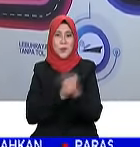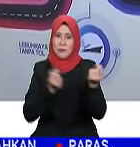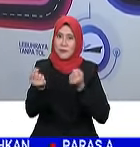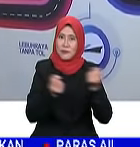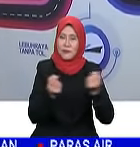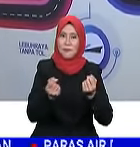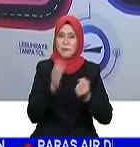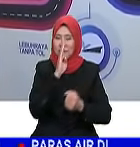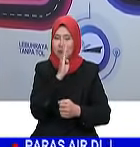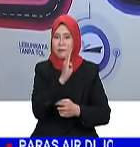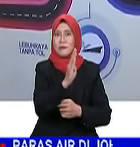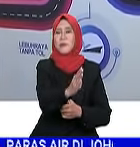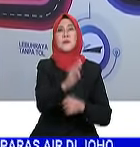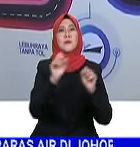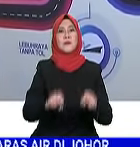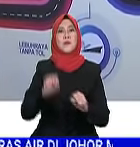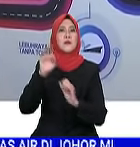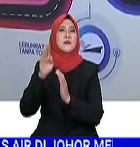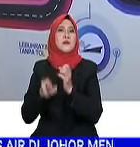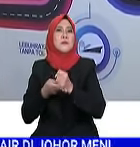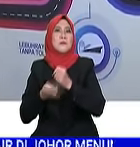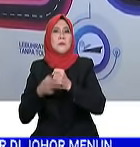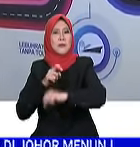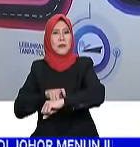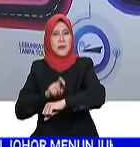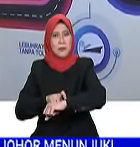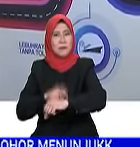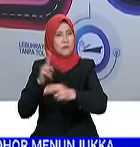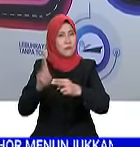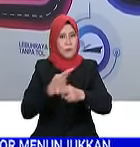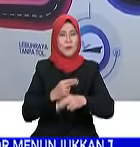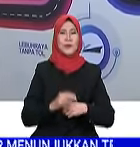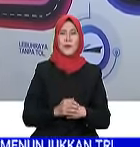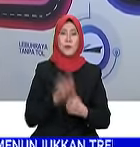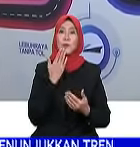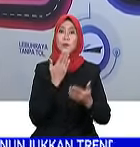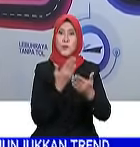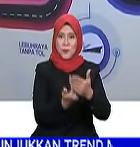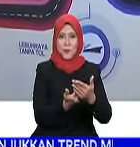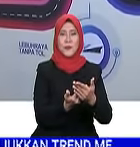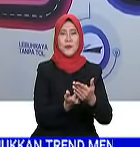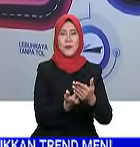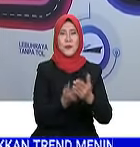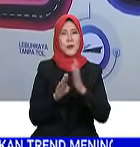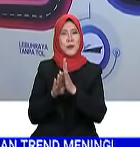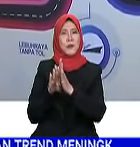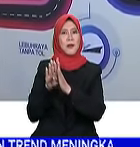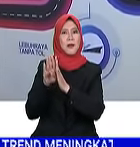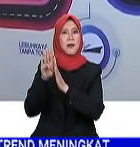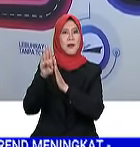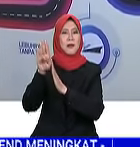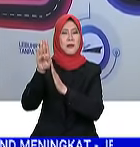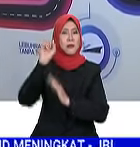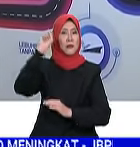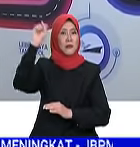sendiri yang mana boleh mengurangkan masa. Dan ini adalah satu pertanda baik bahawa pembangunan